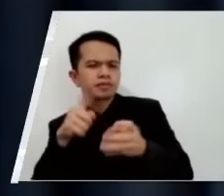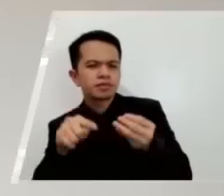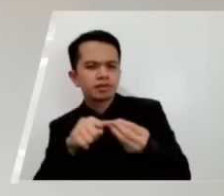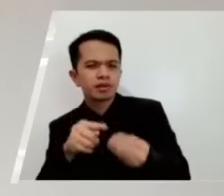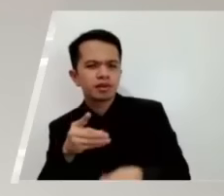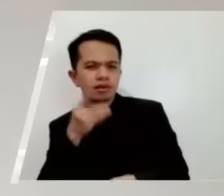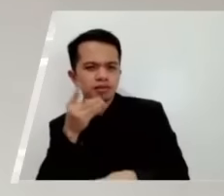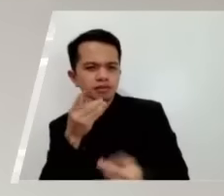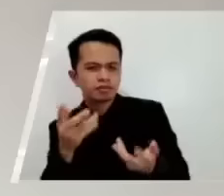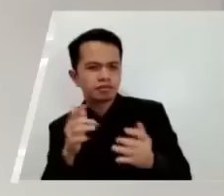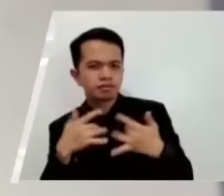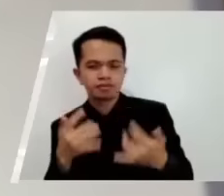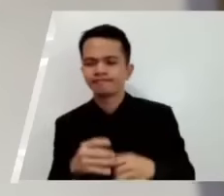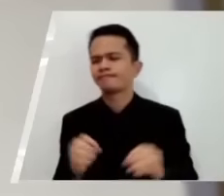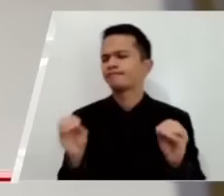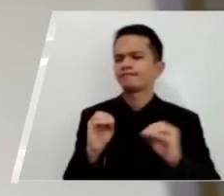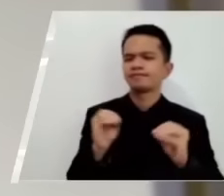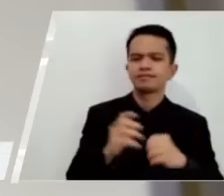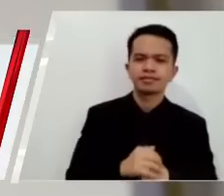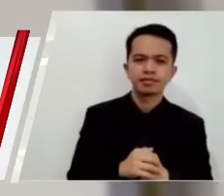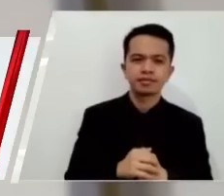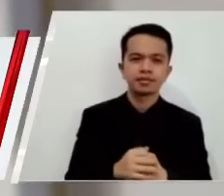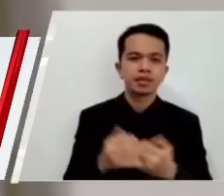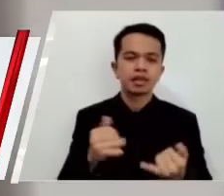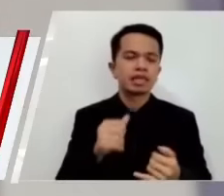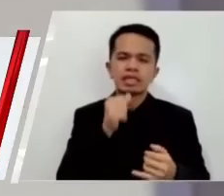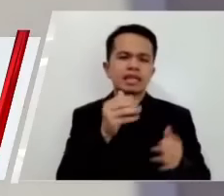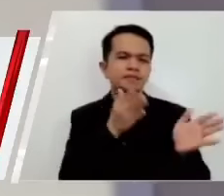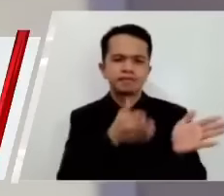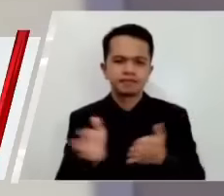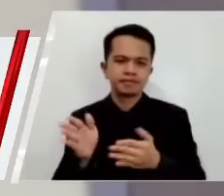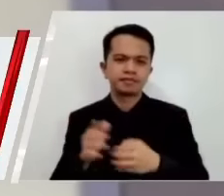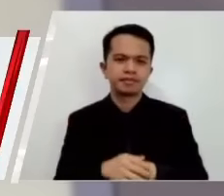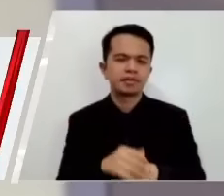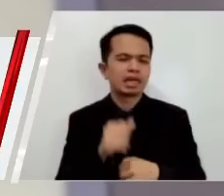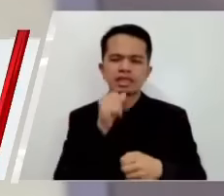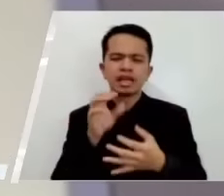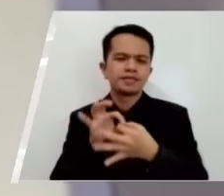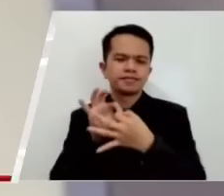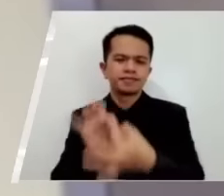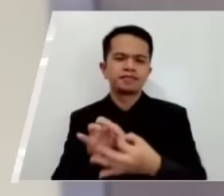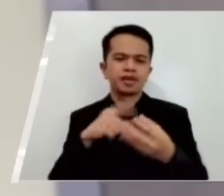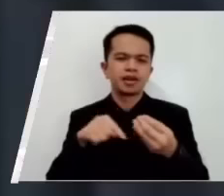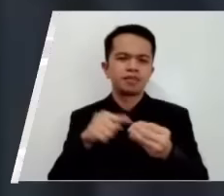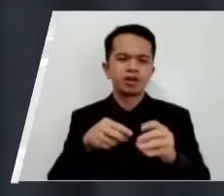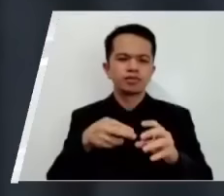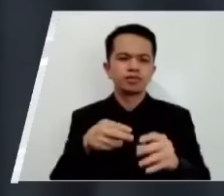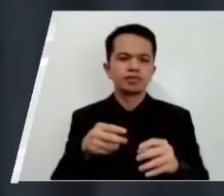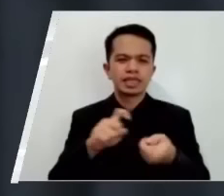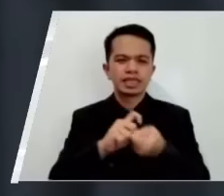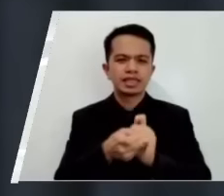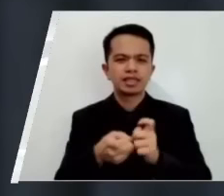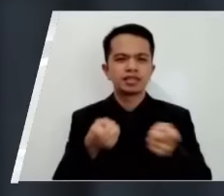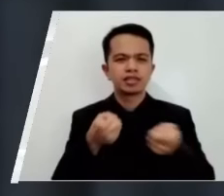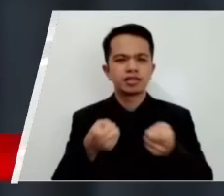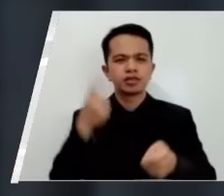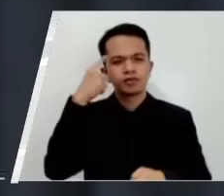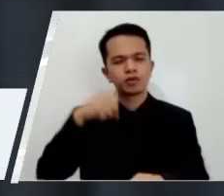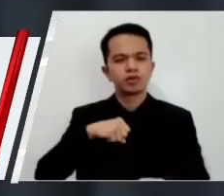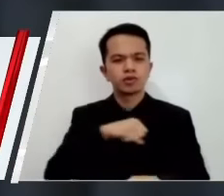Wala. Felix ako pa yung tinlano. So that has nothing to do with the Senate, a change of leadership in the Senate. Social silang,